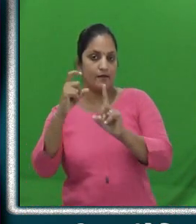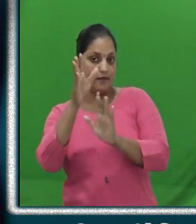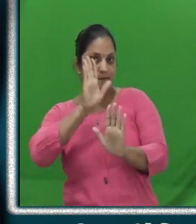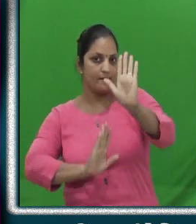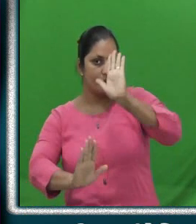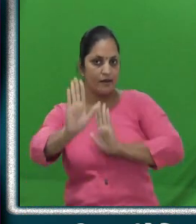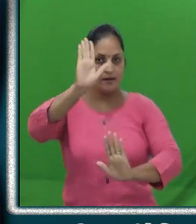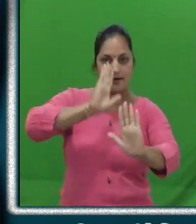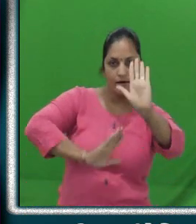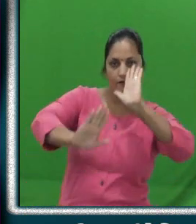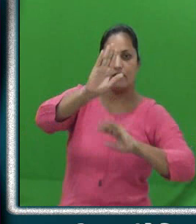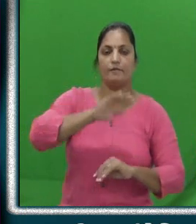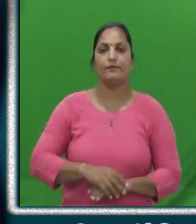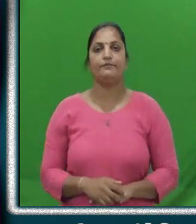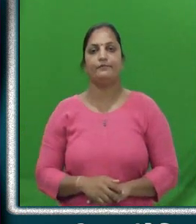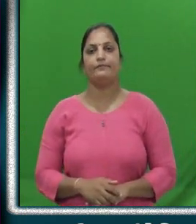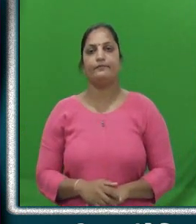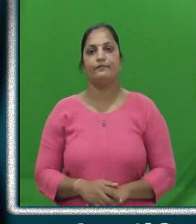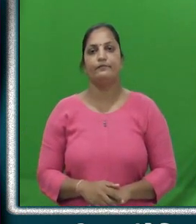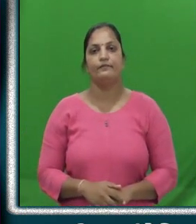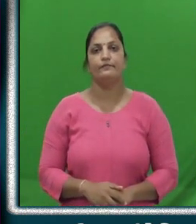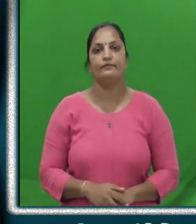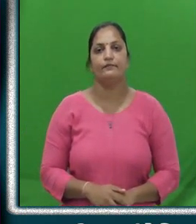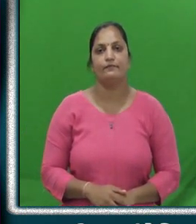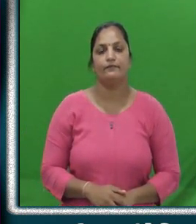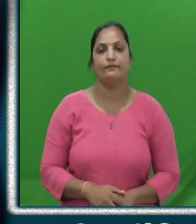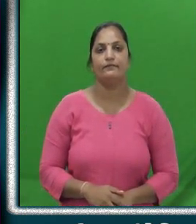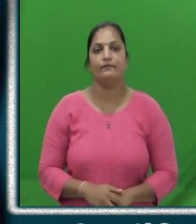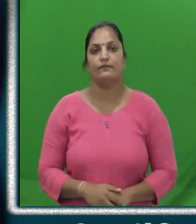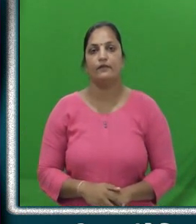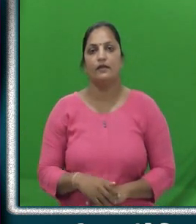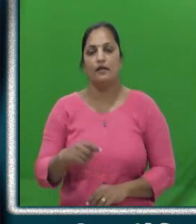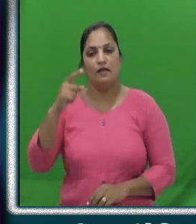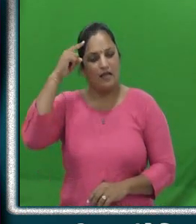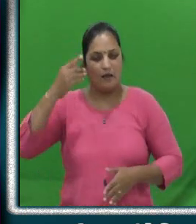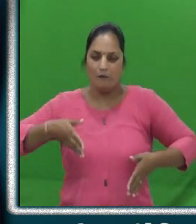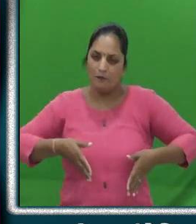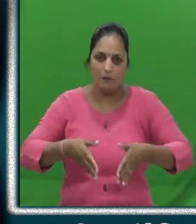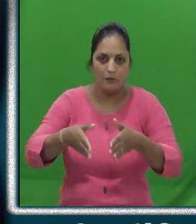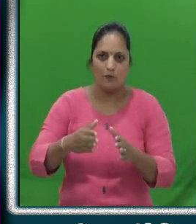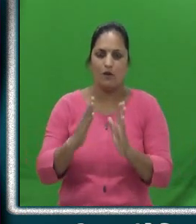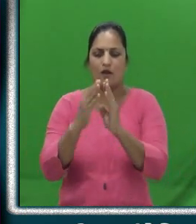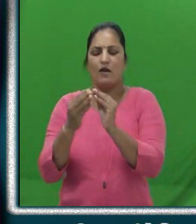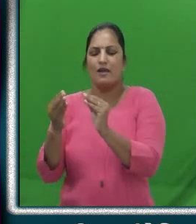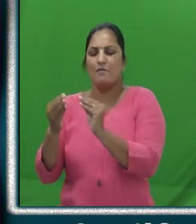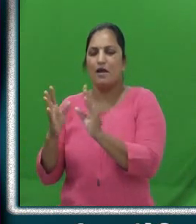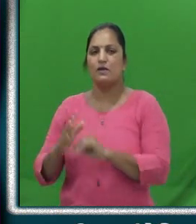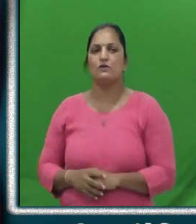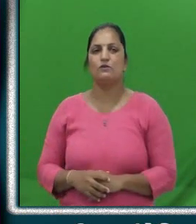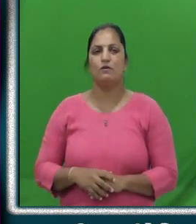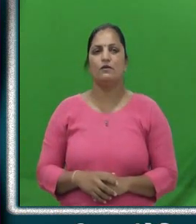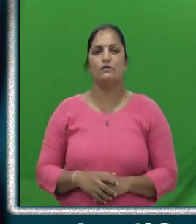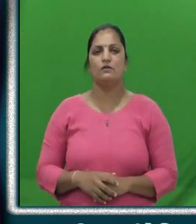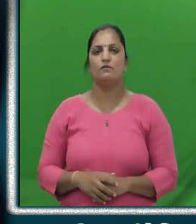થાય. એ એટલે શું થાય? નાટક. સ્ટ્રીટ પ્લેઝ એટલે શેરી નાટક, જે જગ્યાએ મોલ્લા અથવા